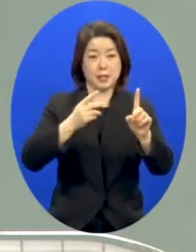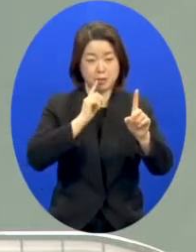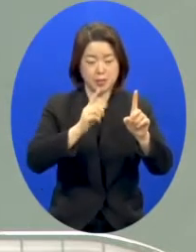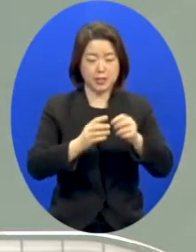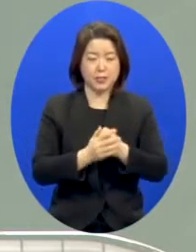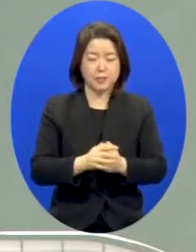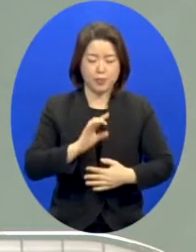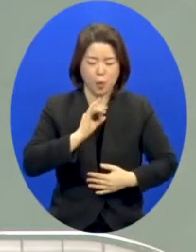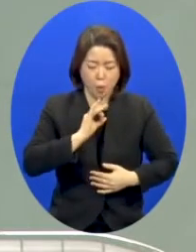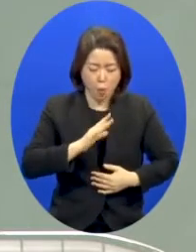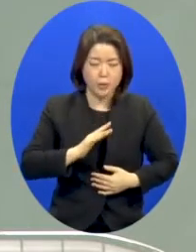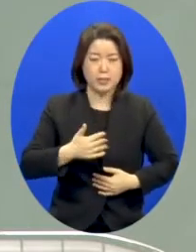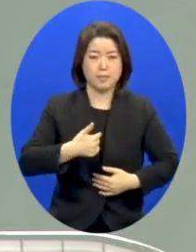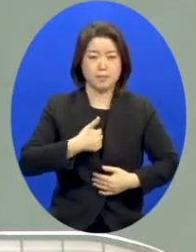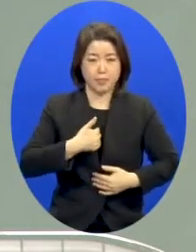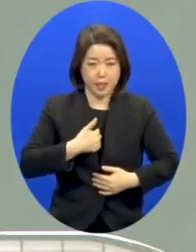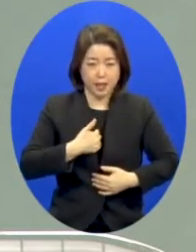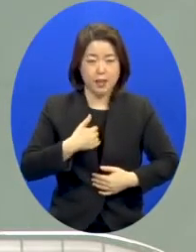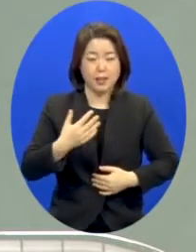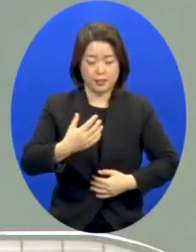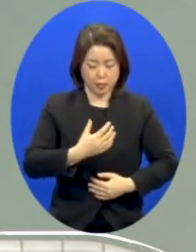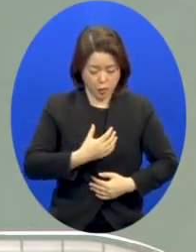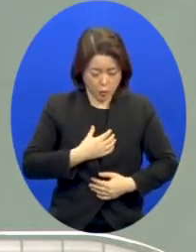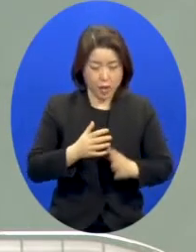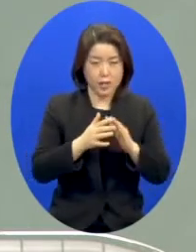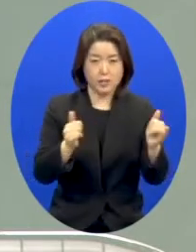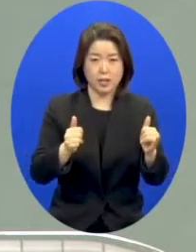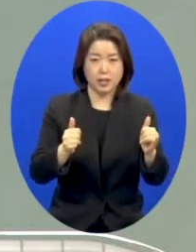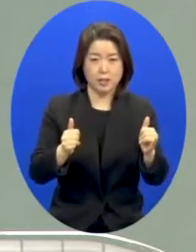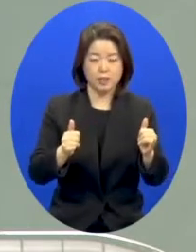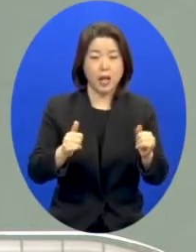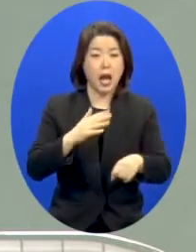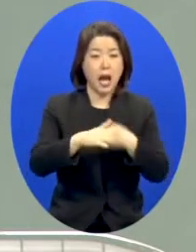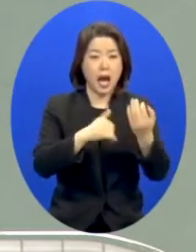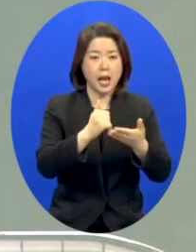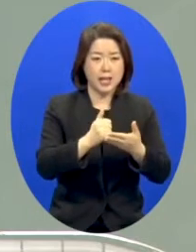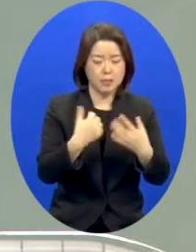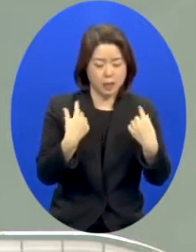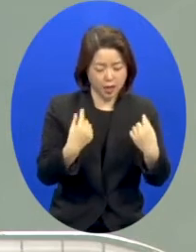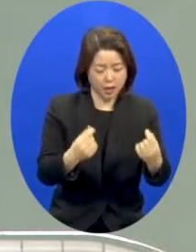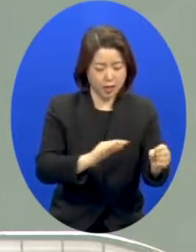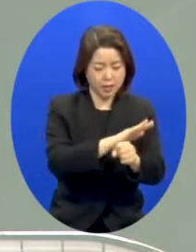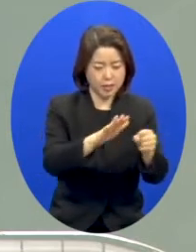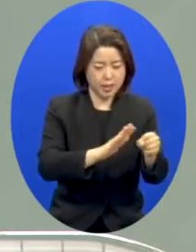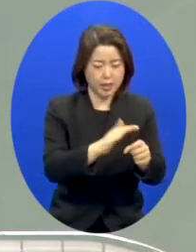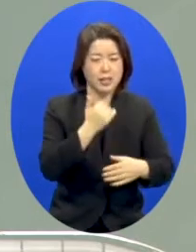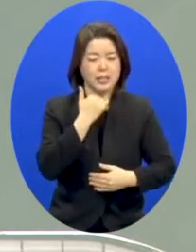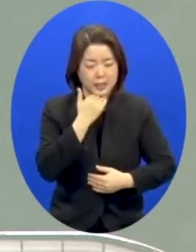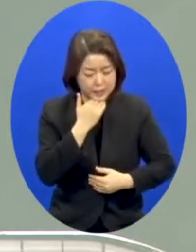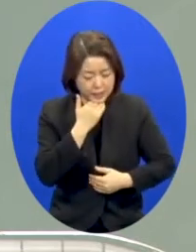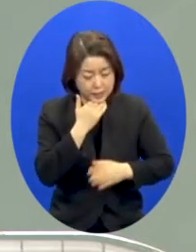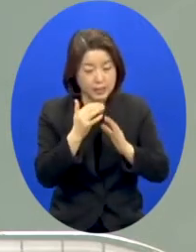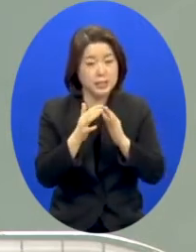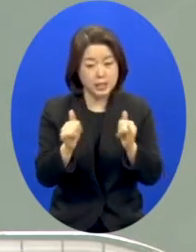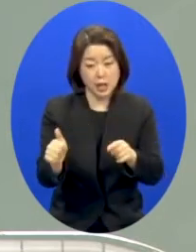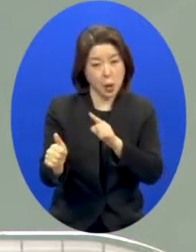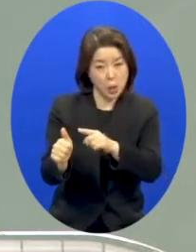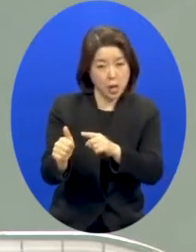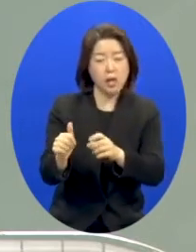당신을 경유하는 사람과 당신의 한결같은 사랑을 기다리는 사람을 좋아하신다